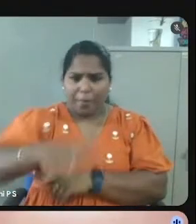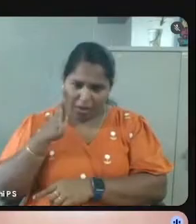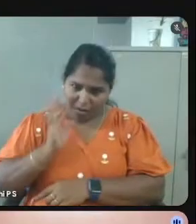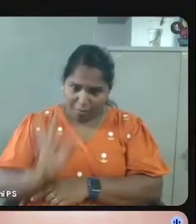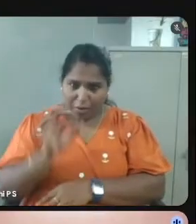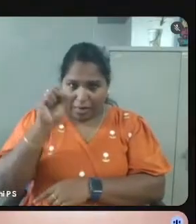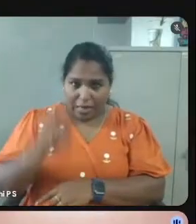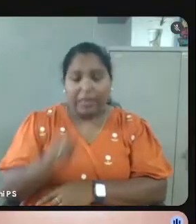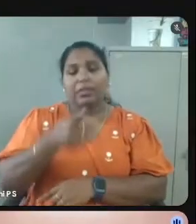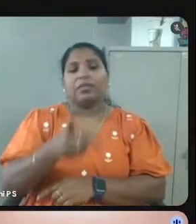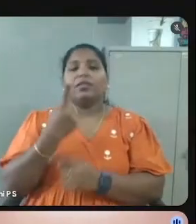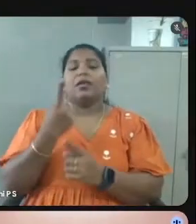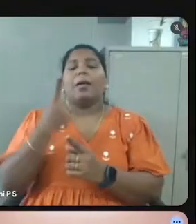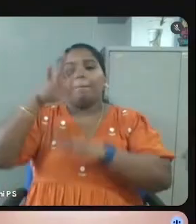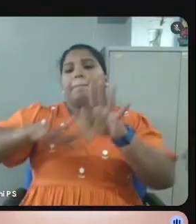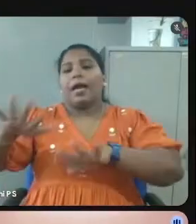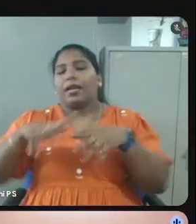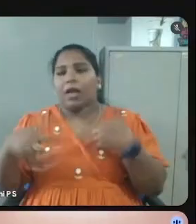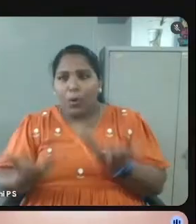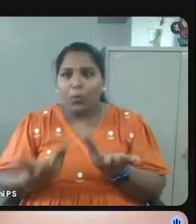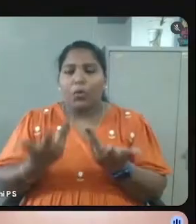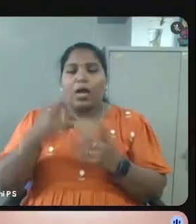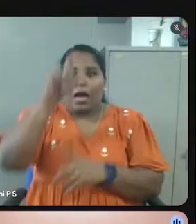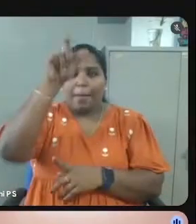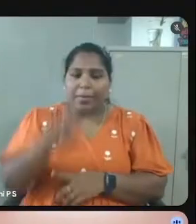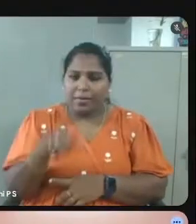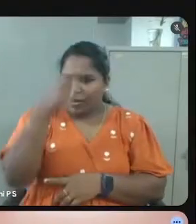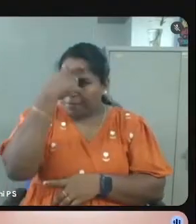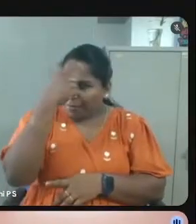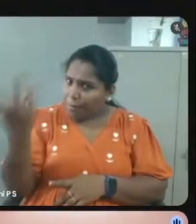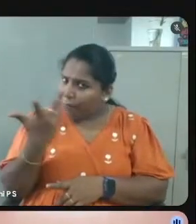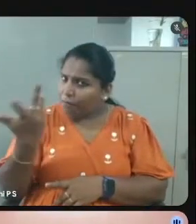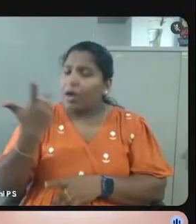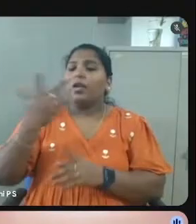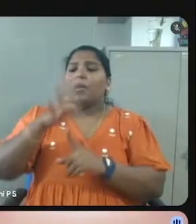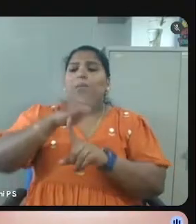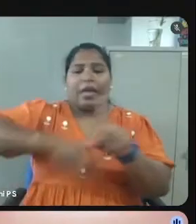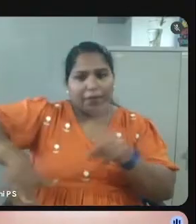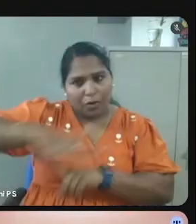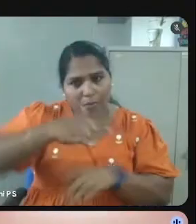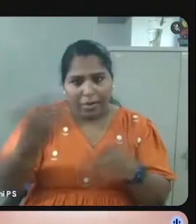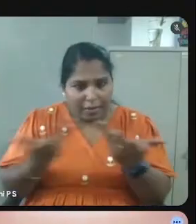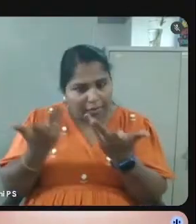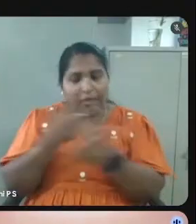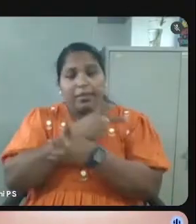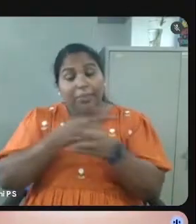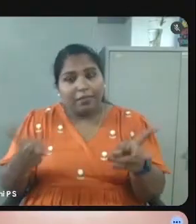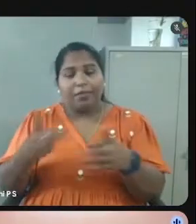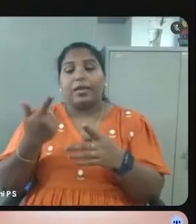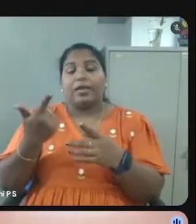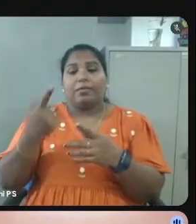ഒന്ന് നോക്കാൻ പോകുന്നത്. അതിന്റെ പ്ലാൻ എന്തൊക്കെയാണ്, പേഴ്സണിന്റെ പ്രോബ്ലം എന്തൊക്കെയാണ്, എൻവയറമെന്റ് പ്രോബ്ലം എന്തൊക്കെയാണ് നോക്കിയിട്ട്